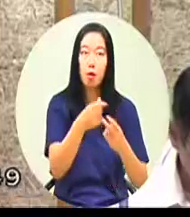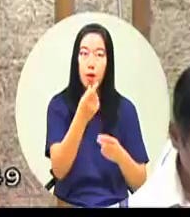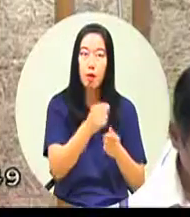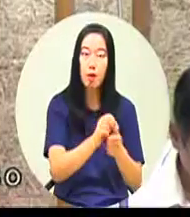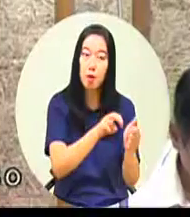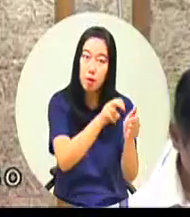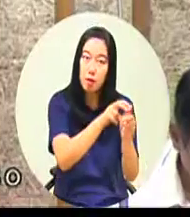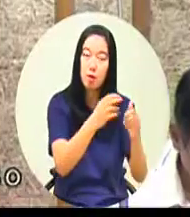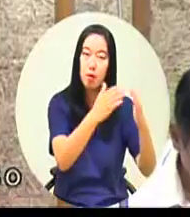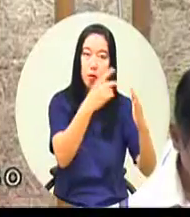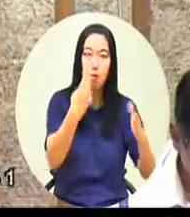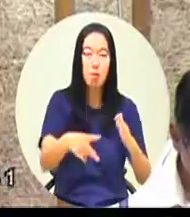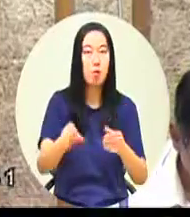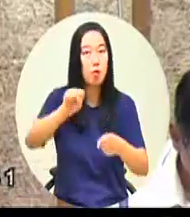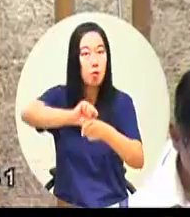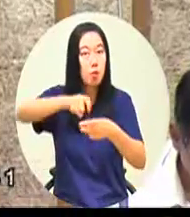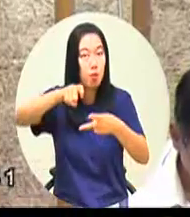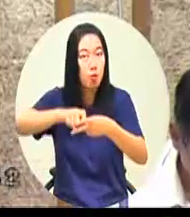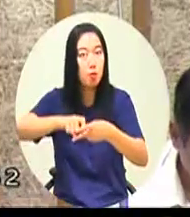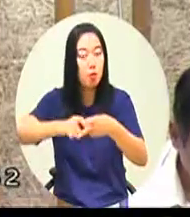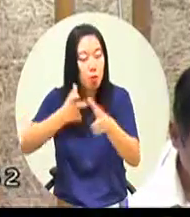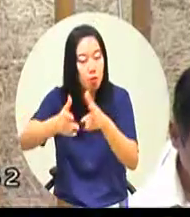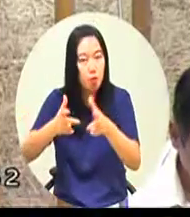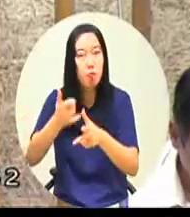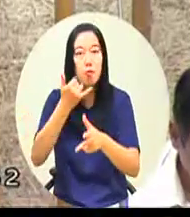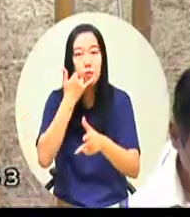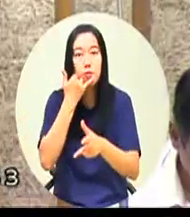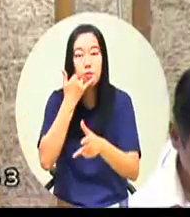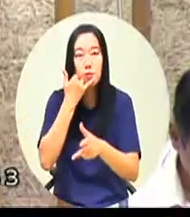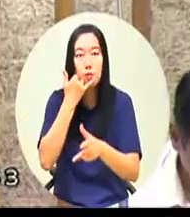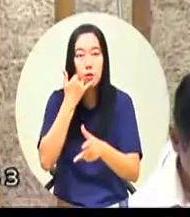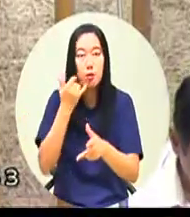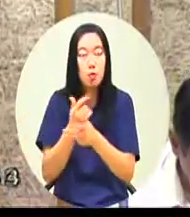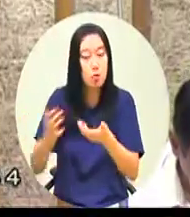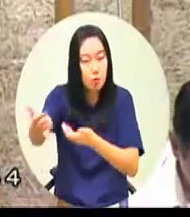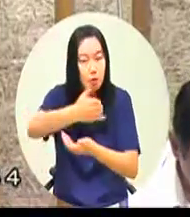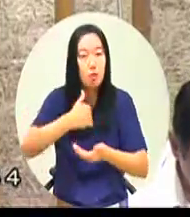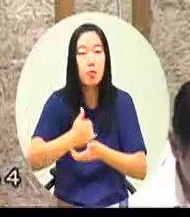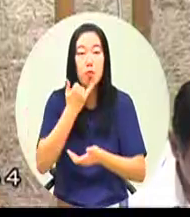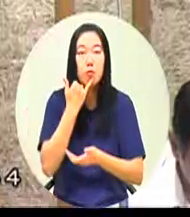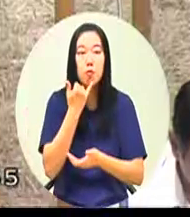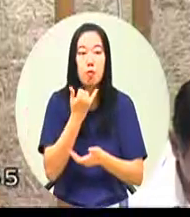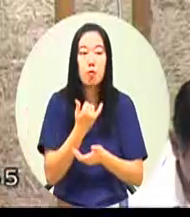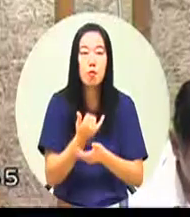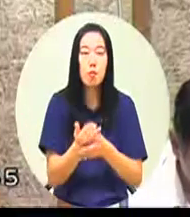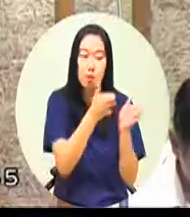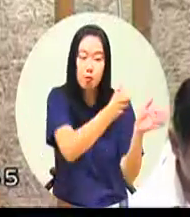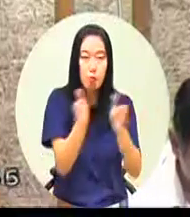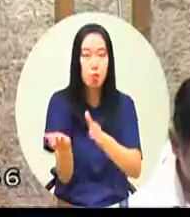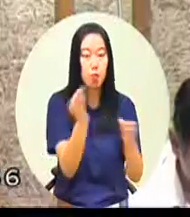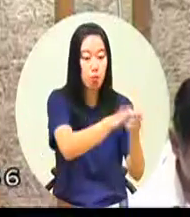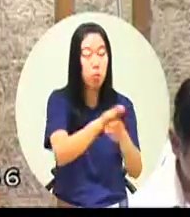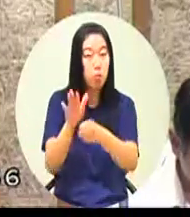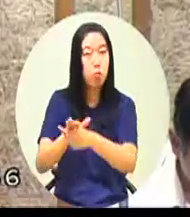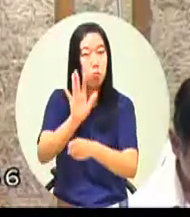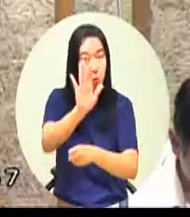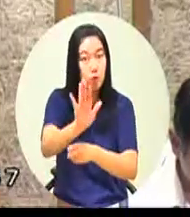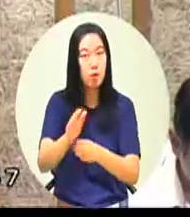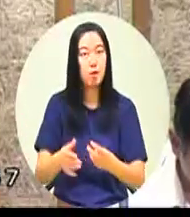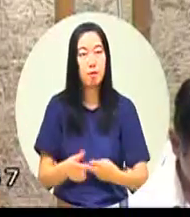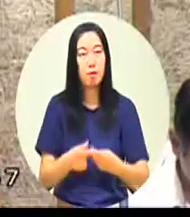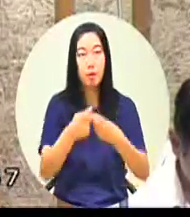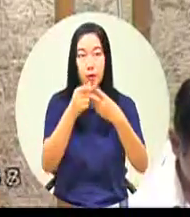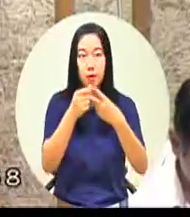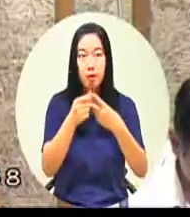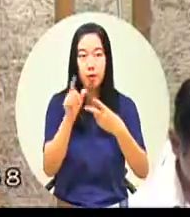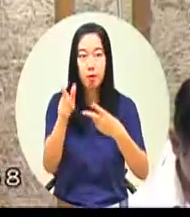厂来收这个部分，分别。针对养殖户甲加工厂，拢有一挂补助的部分，这是第一点。第二点就是讲，